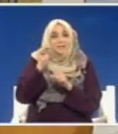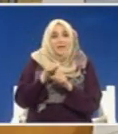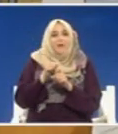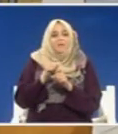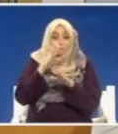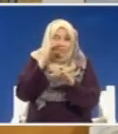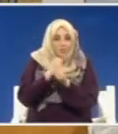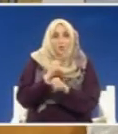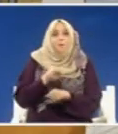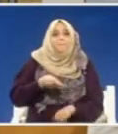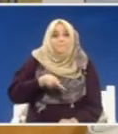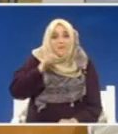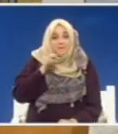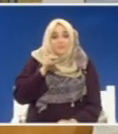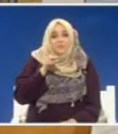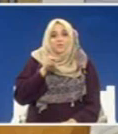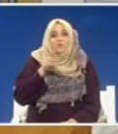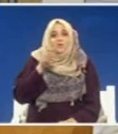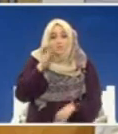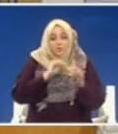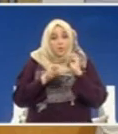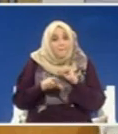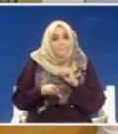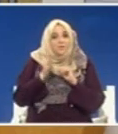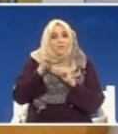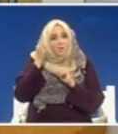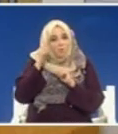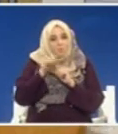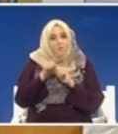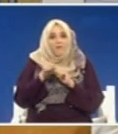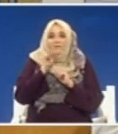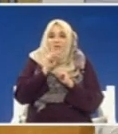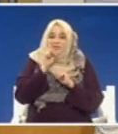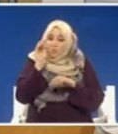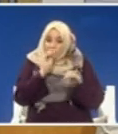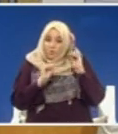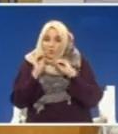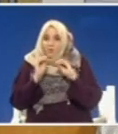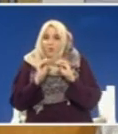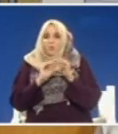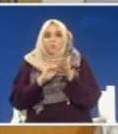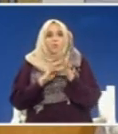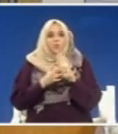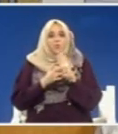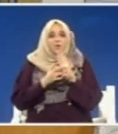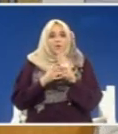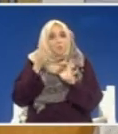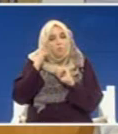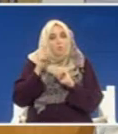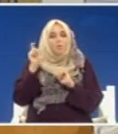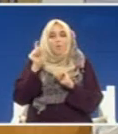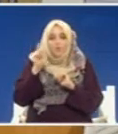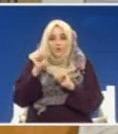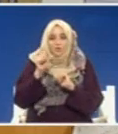تركيز والعناية تكون أكثر تركيز من أجل إحاطة البنت بكل عوامل التدين